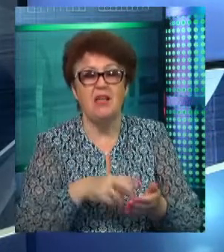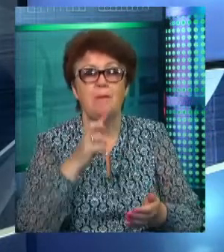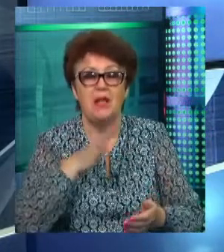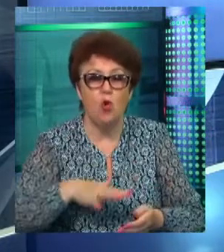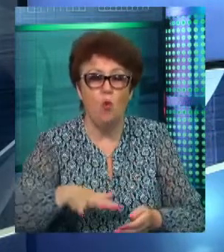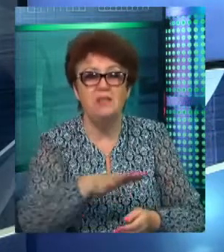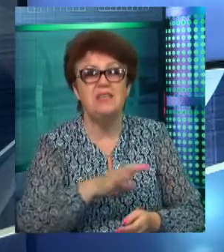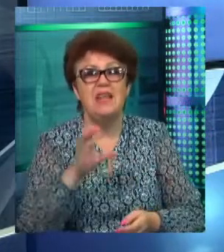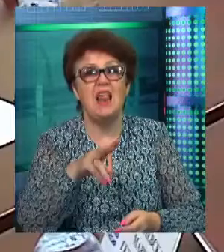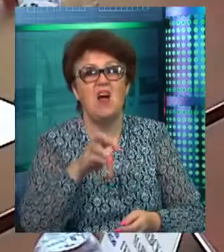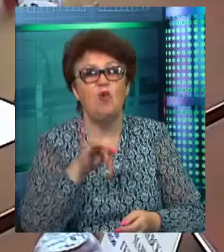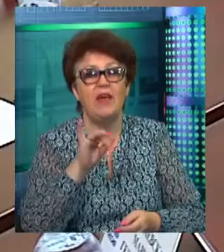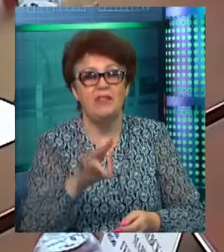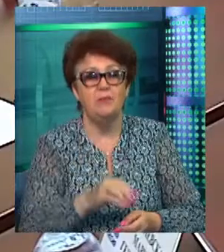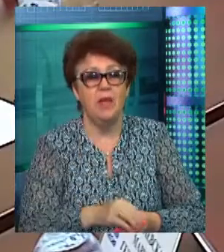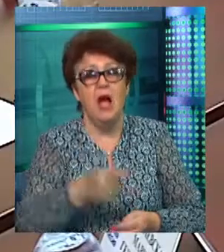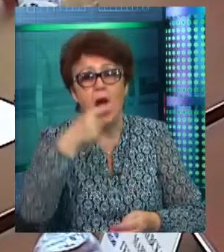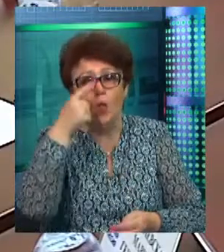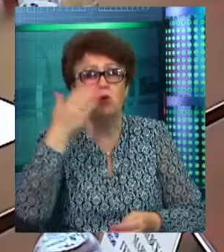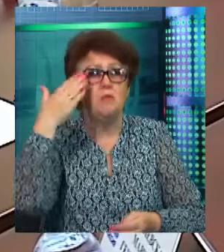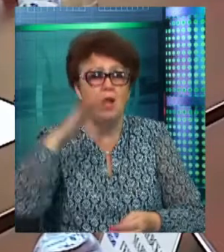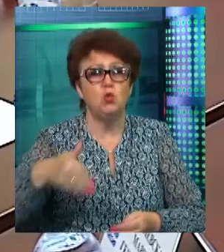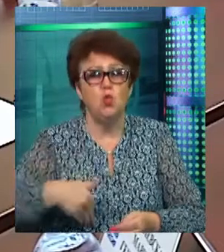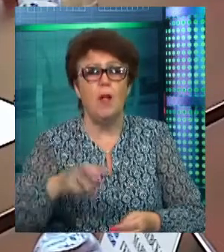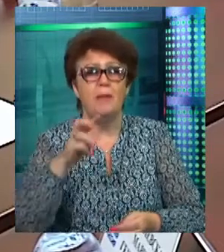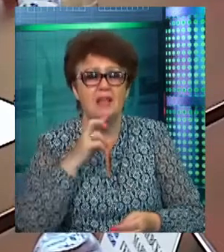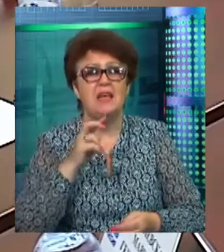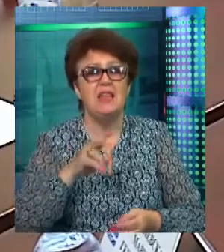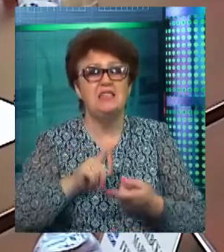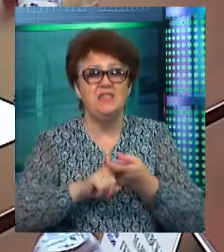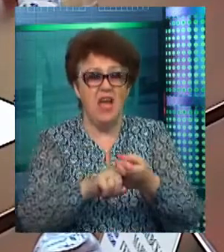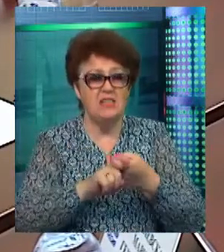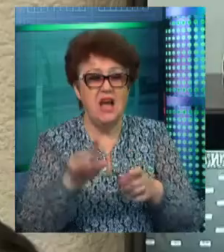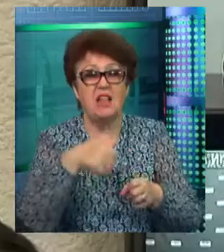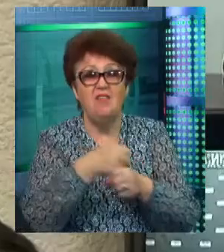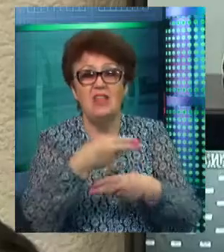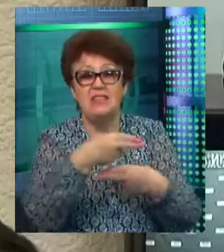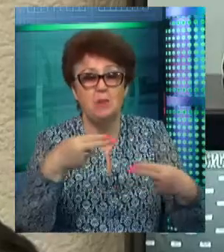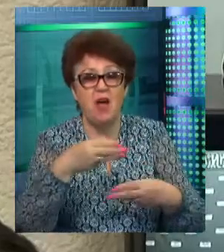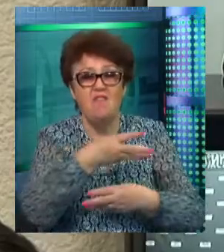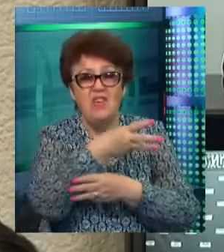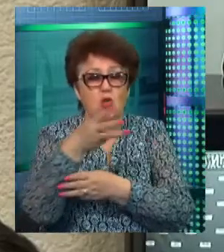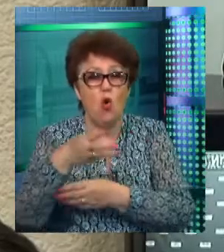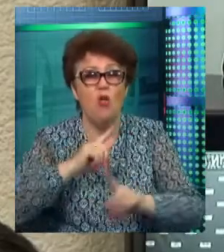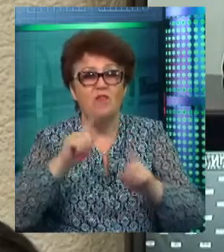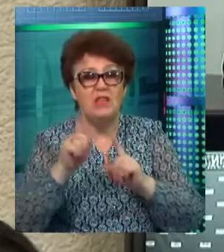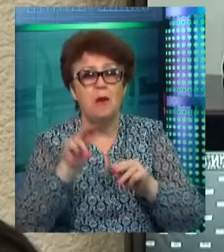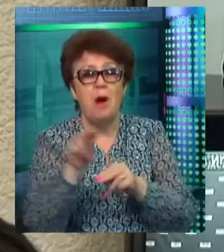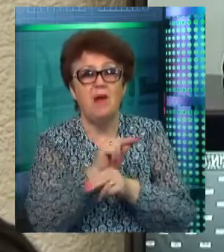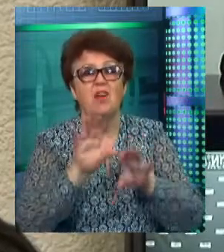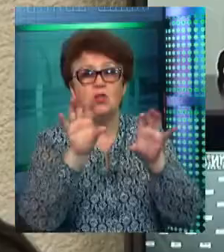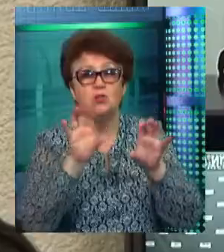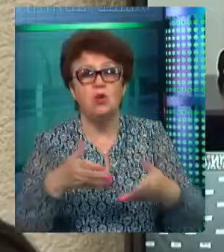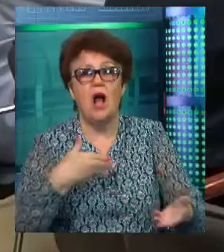сергей ломакин калуга смоленск тула брянск на связи главная тема видеоконференция поправки в конституцию